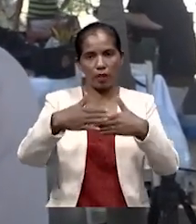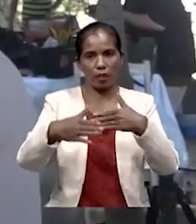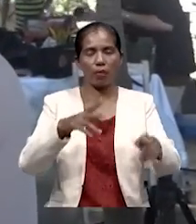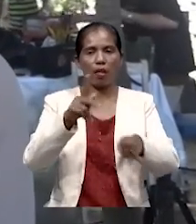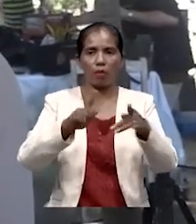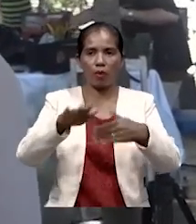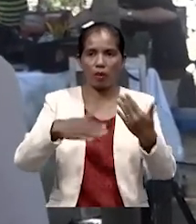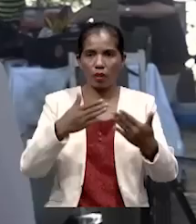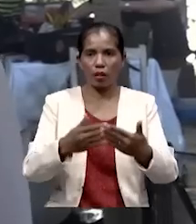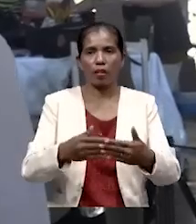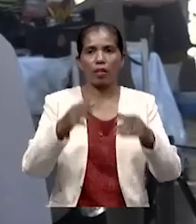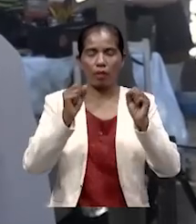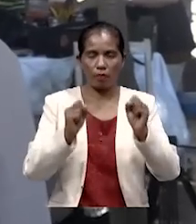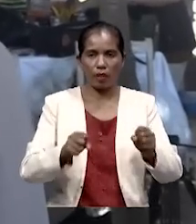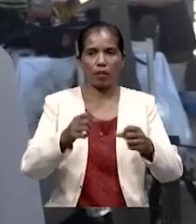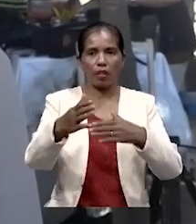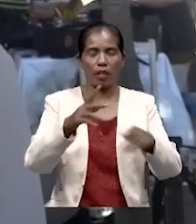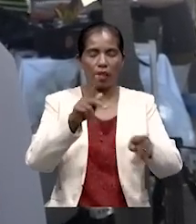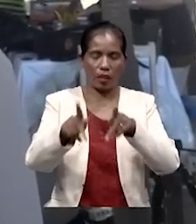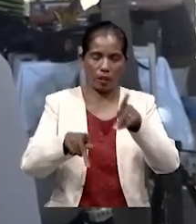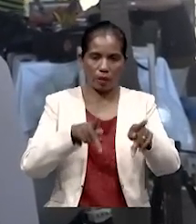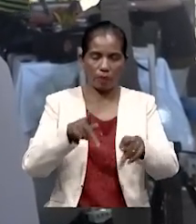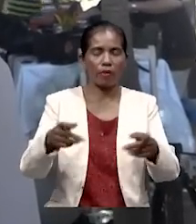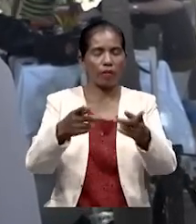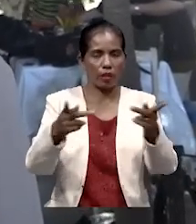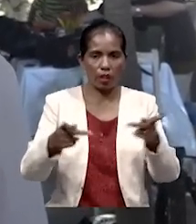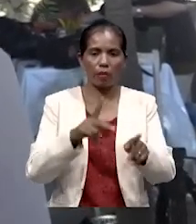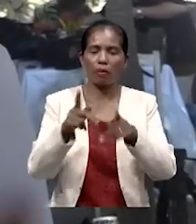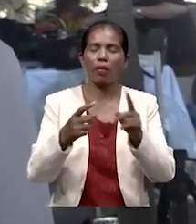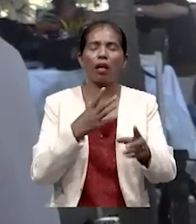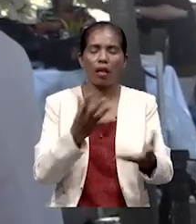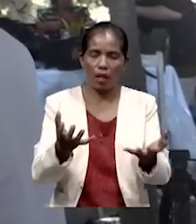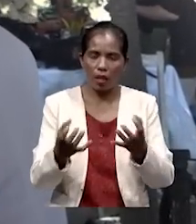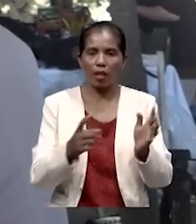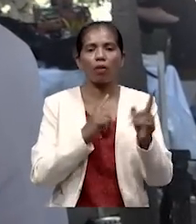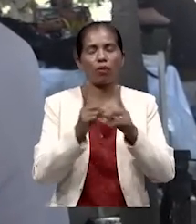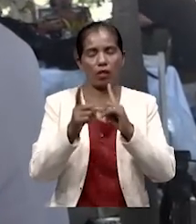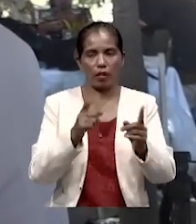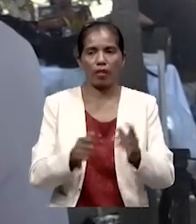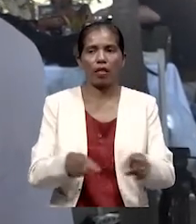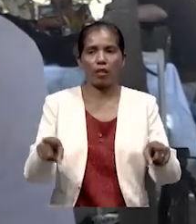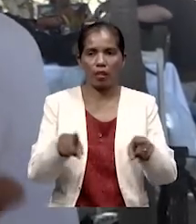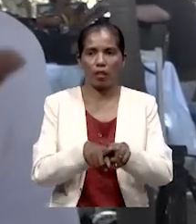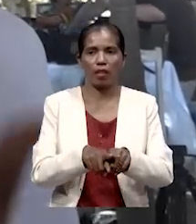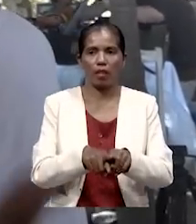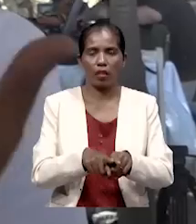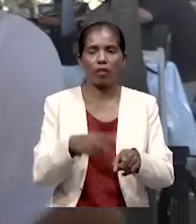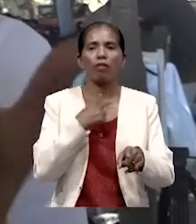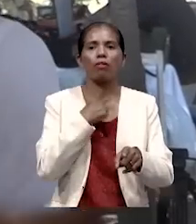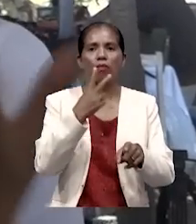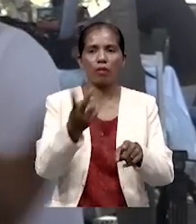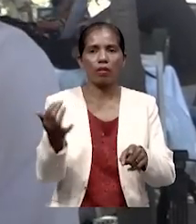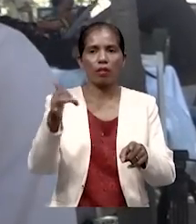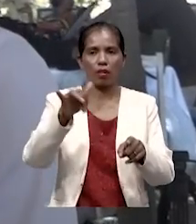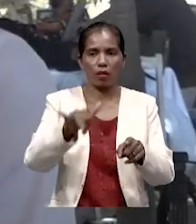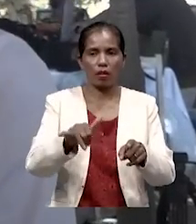harus jadi tempatnya orang curhat. Jurnalis harus jadi panggung untuk suara-suara yang mungkin selama